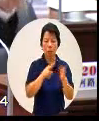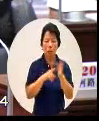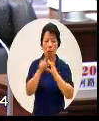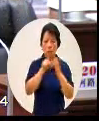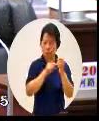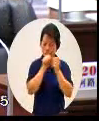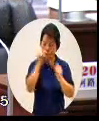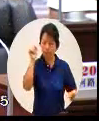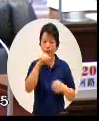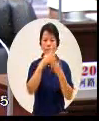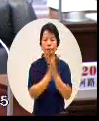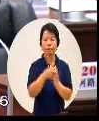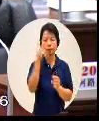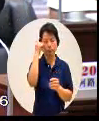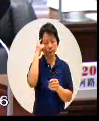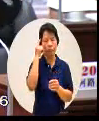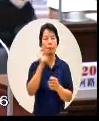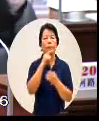都是